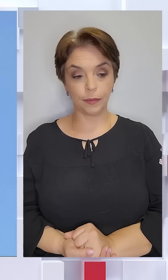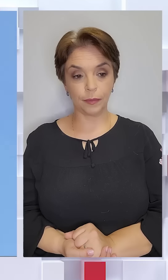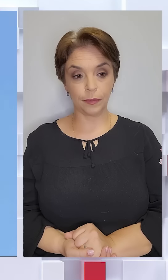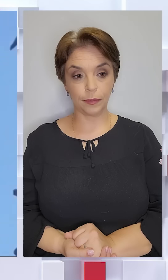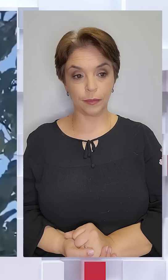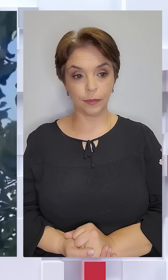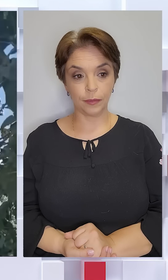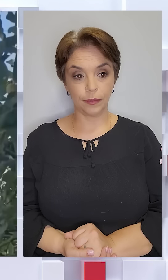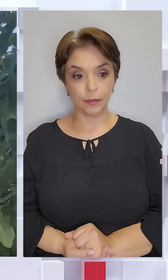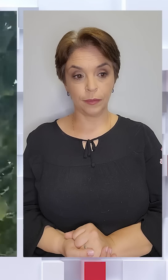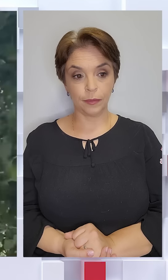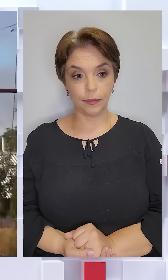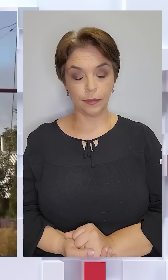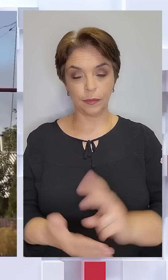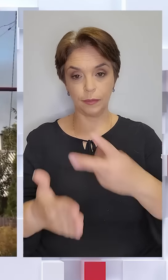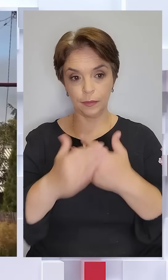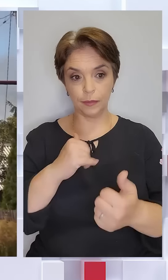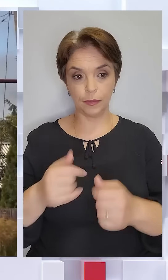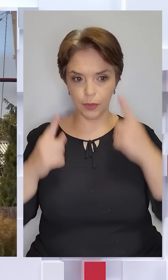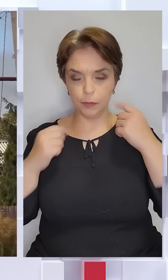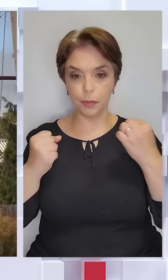Здорові, вітаю. Пасе за мною.